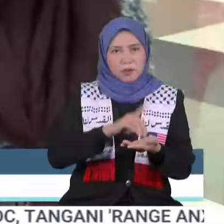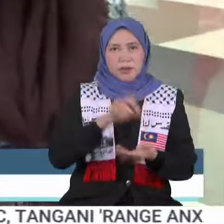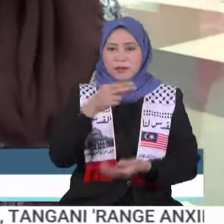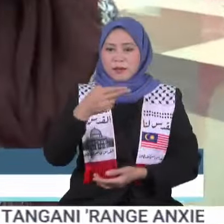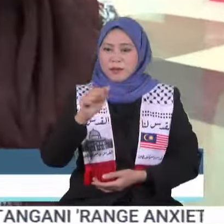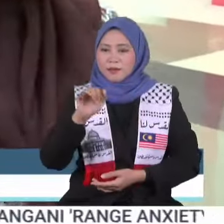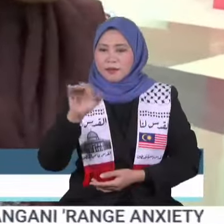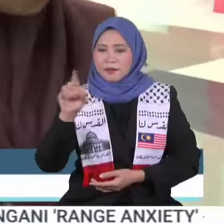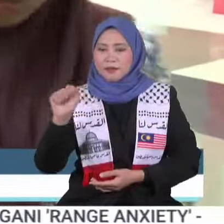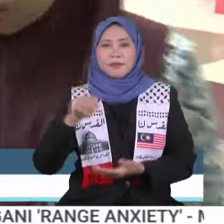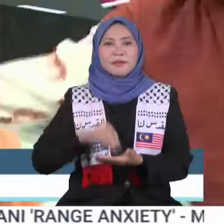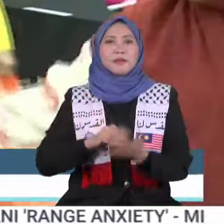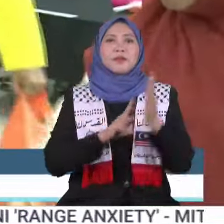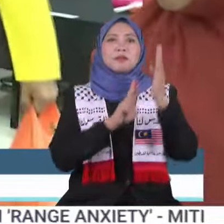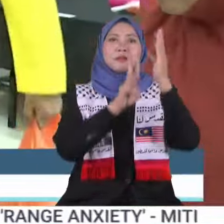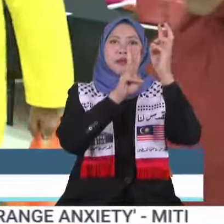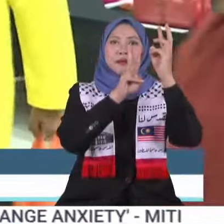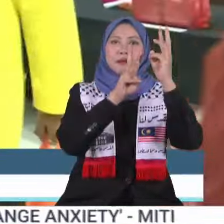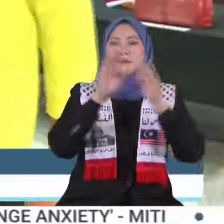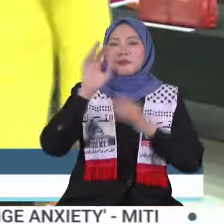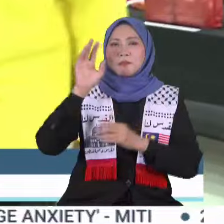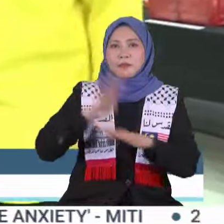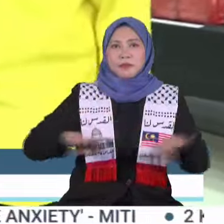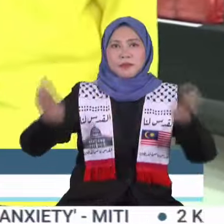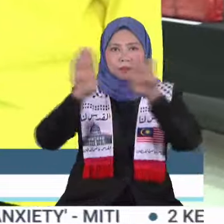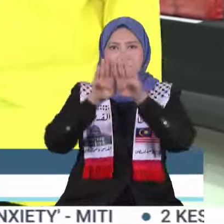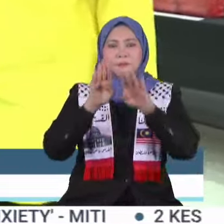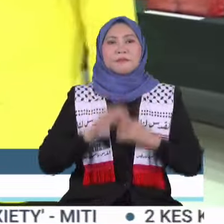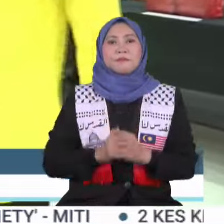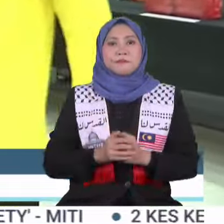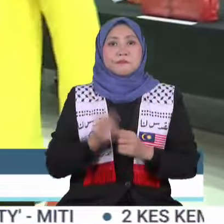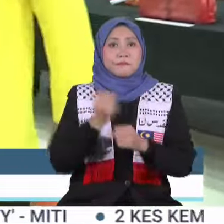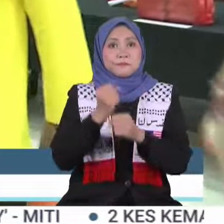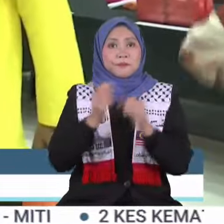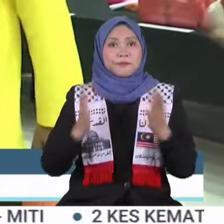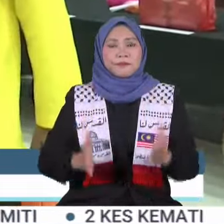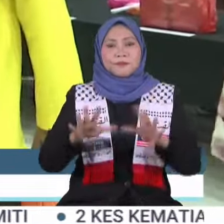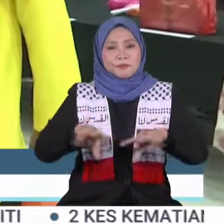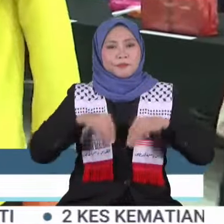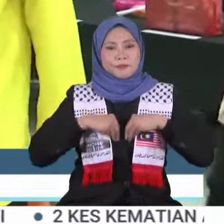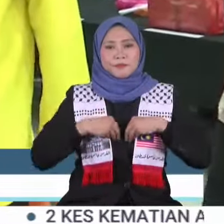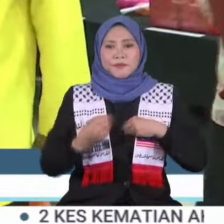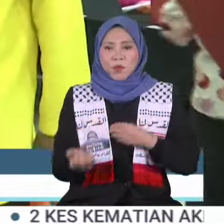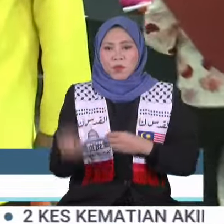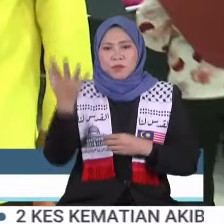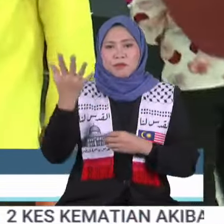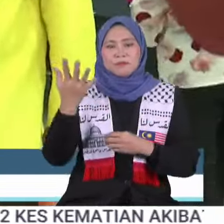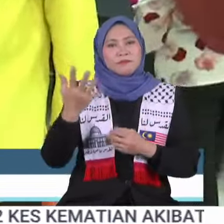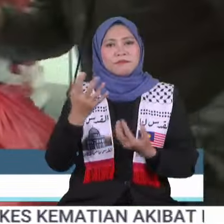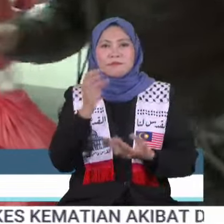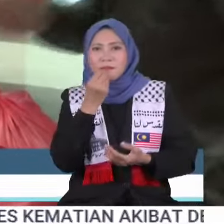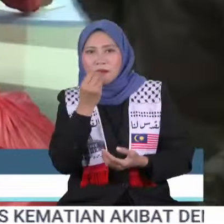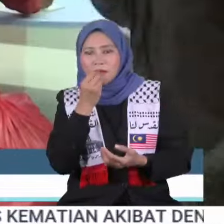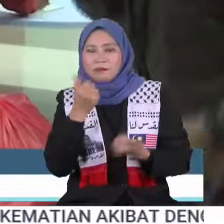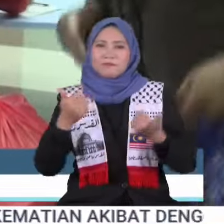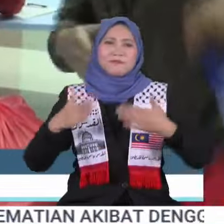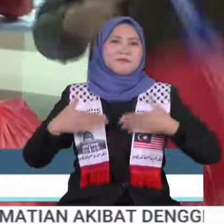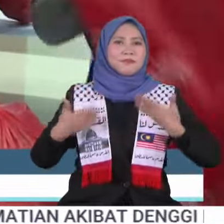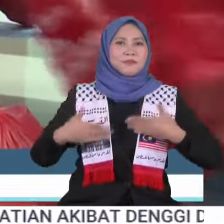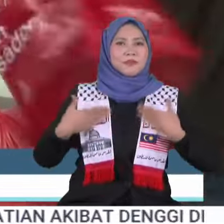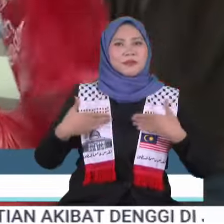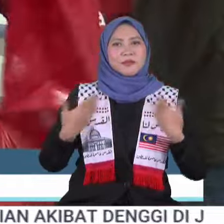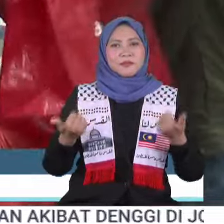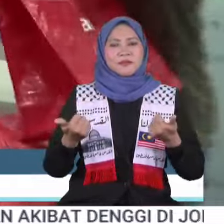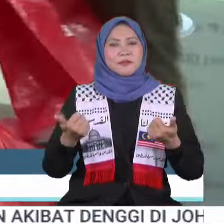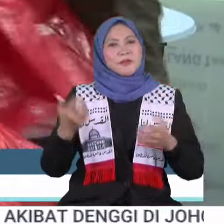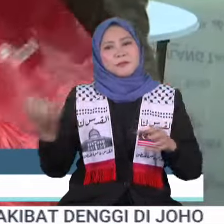di perkarangan Wisma rata-rata petugas yang menerima pek juadah berbuka puasa menzahirkan rasa gembira dan secara tidak